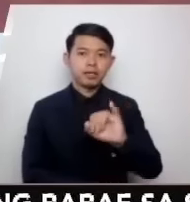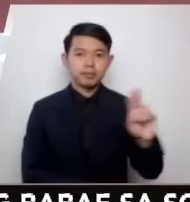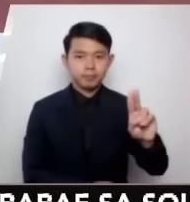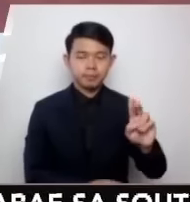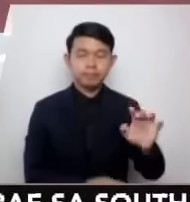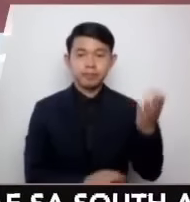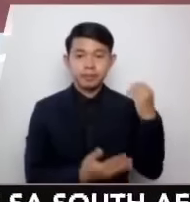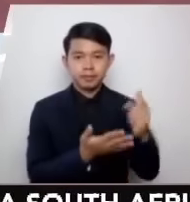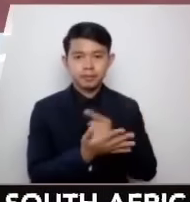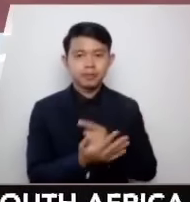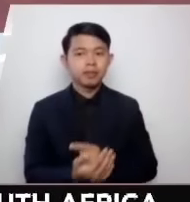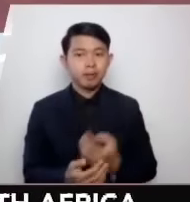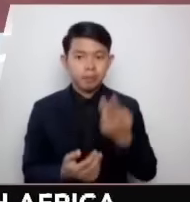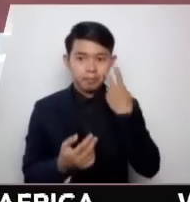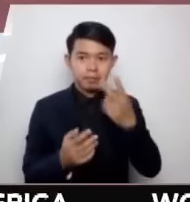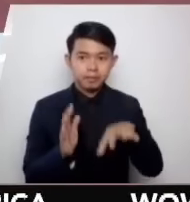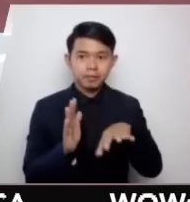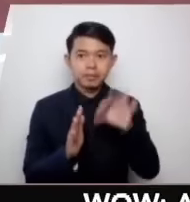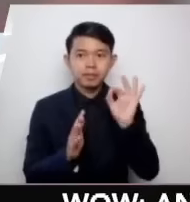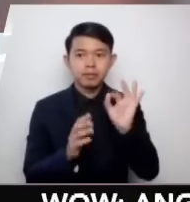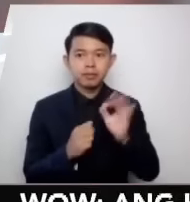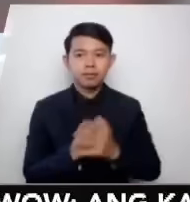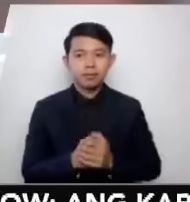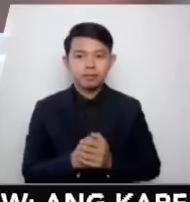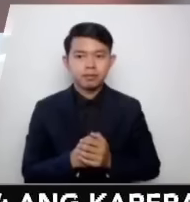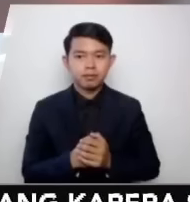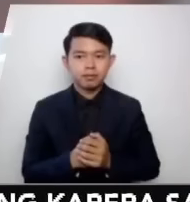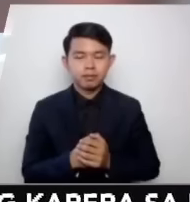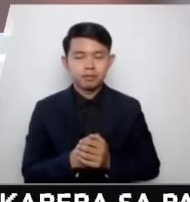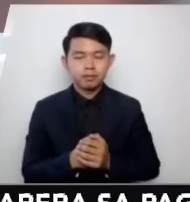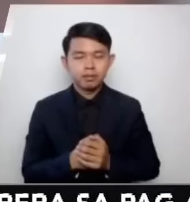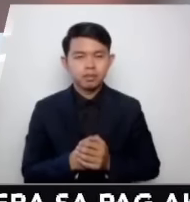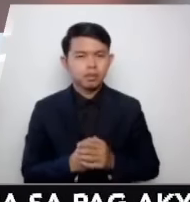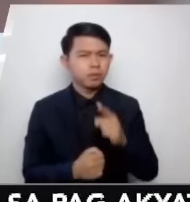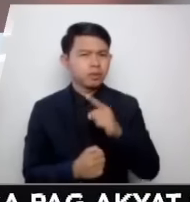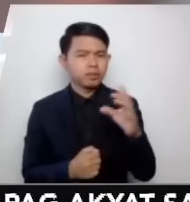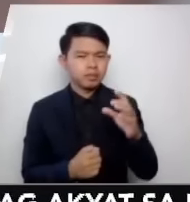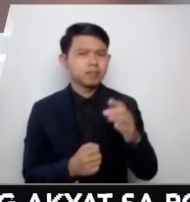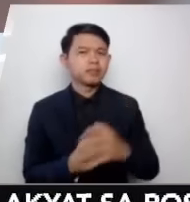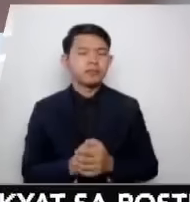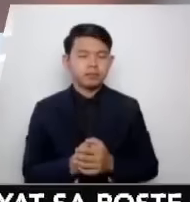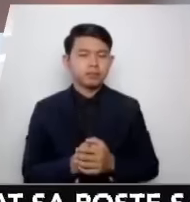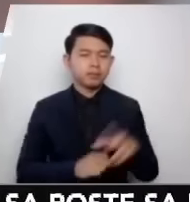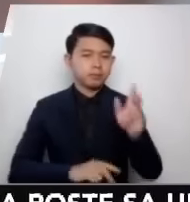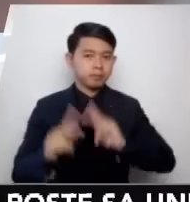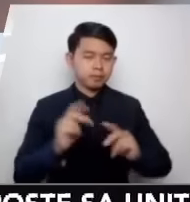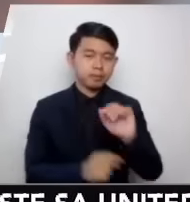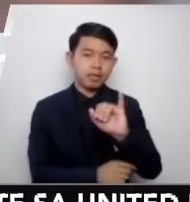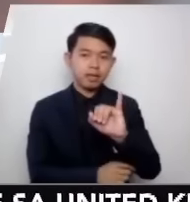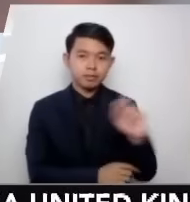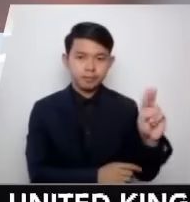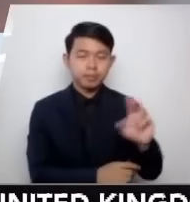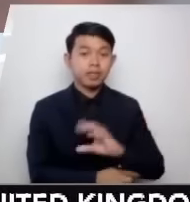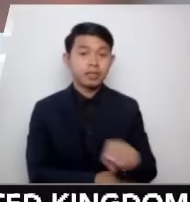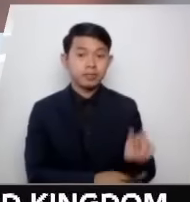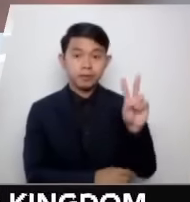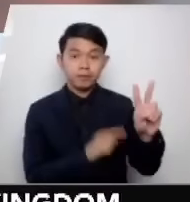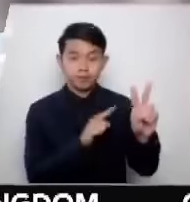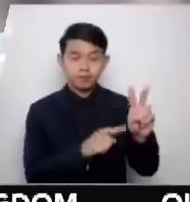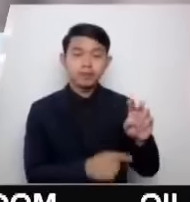idols na nag-e-enjoy sa 100th concert ni IU. Ipinaabot din ni V ang kanyang well wishes sa kanyang nuna